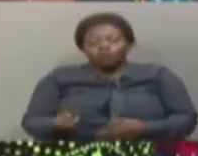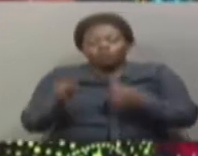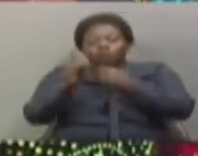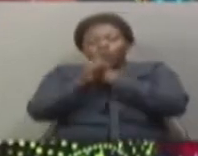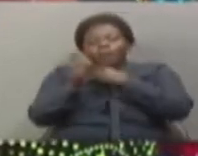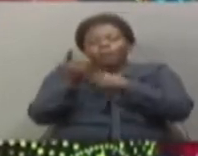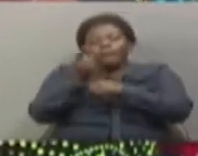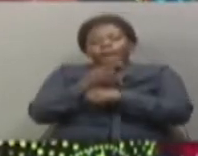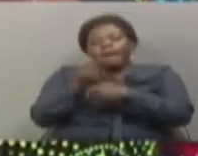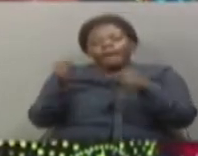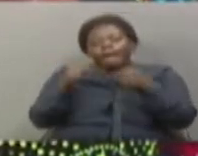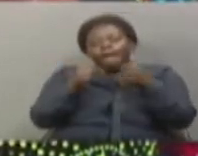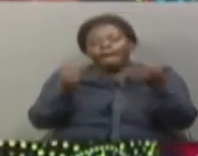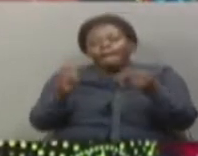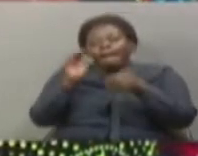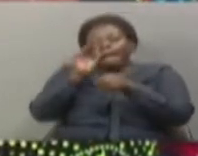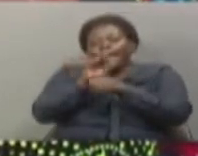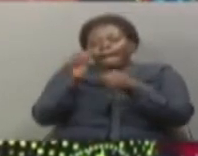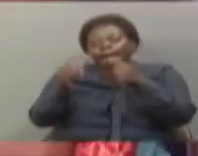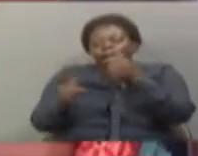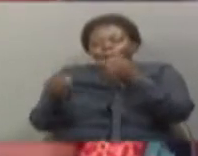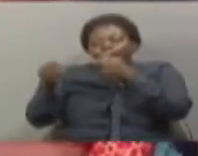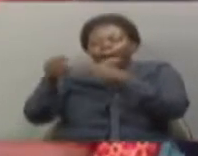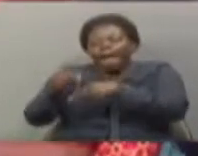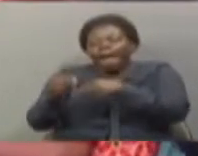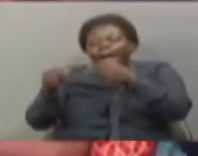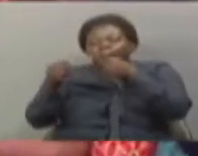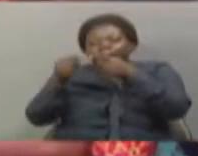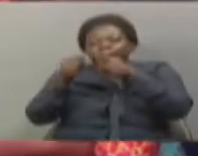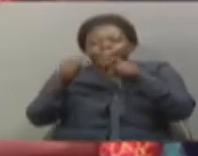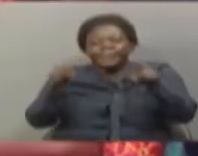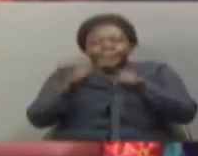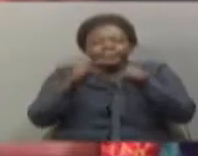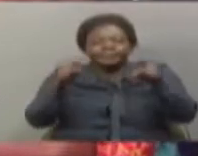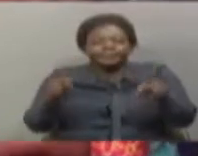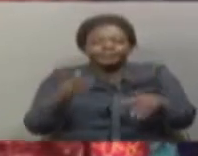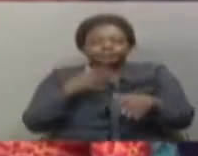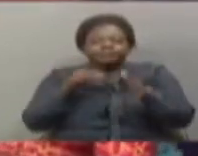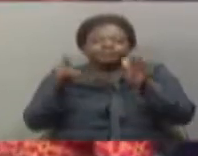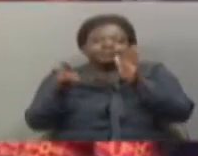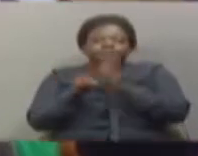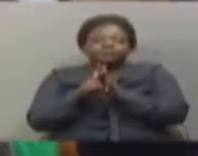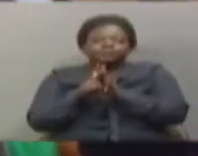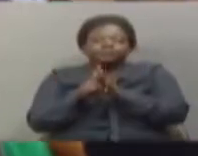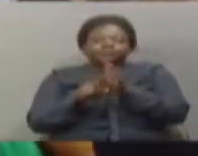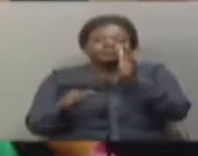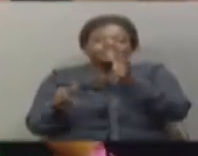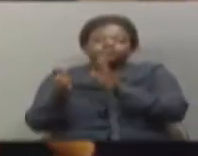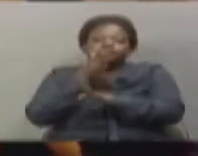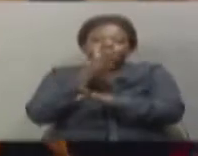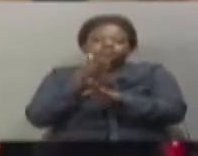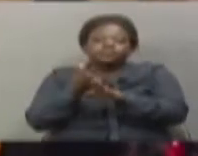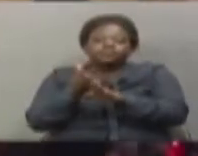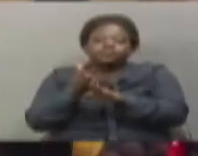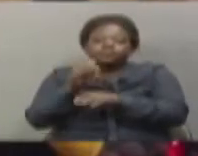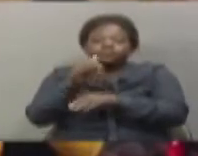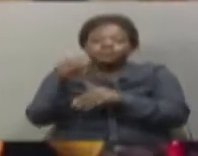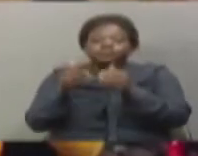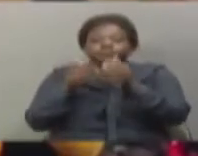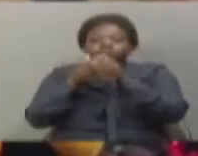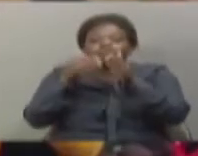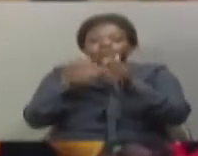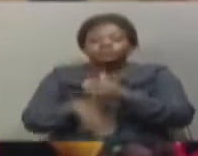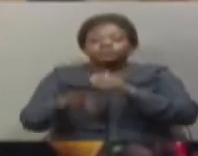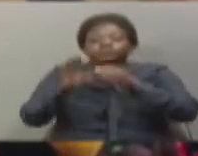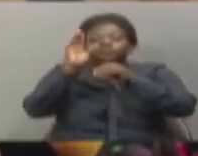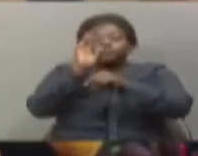Bwanika avumiridde ekyamasinzi agamerukawo buli kaseera tiwetaagisawo etteeka erilungamya. Abalala bakulembera